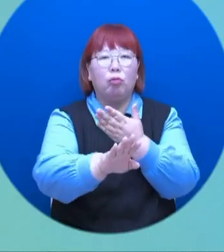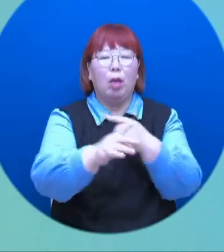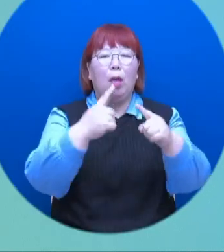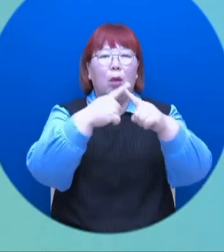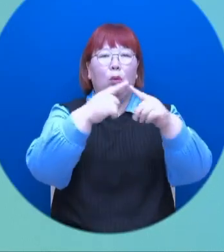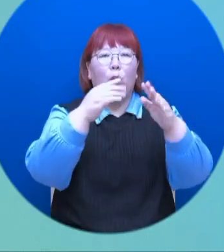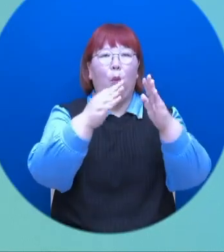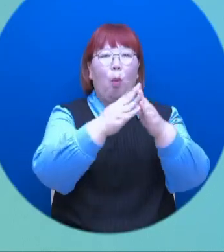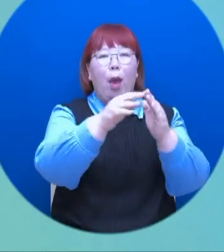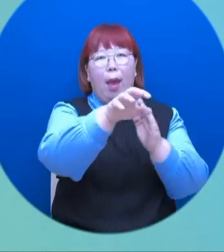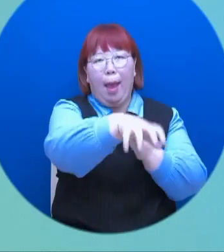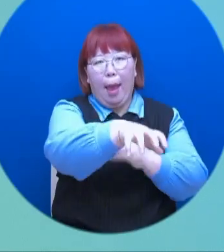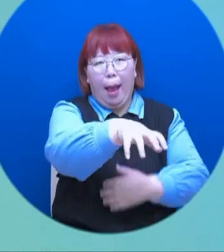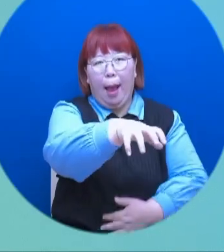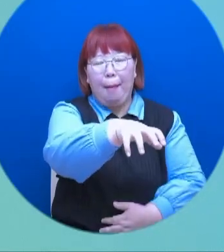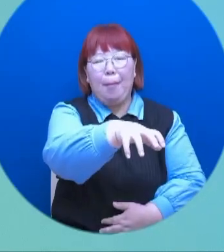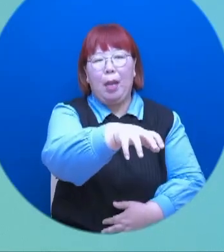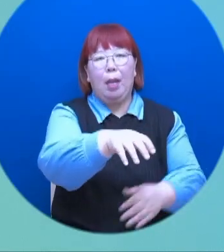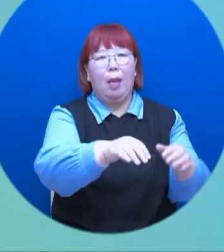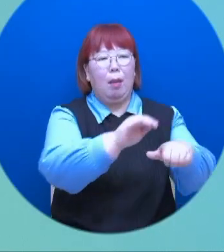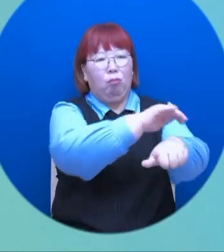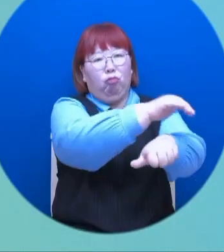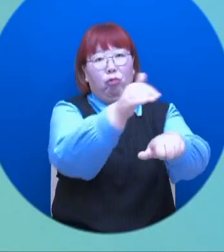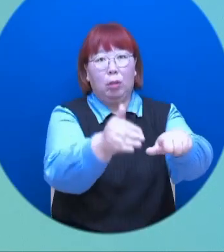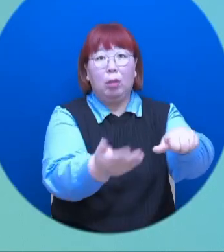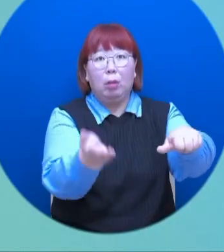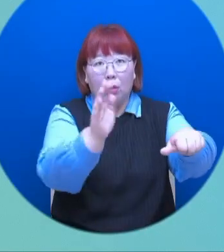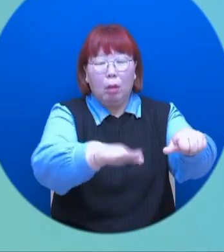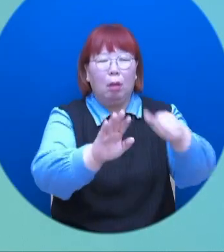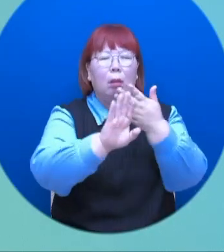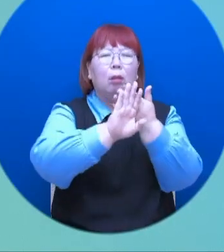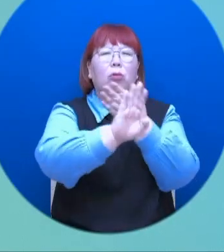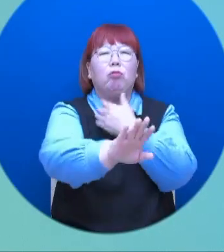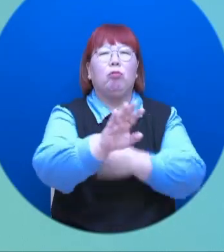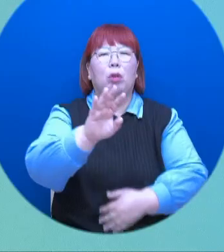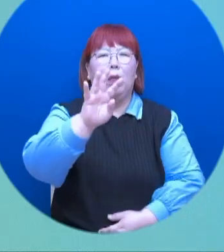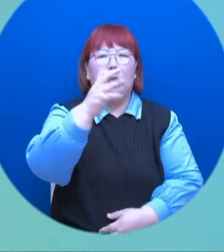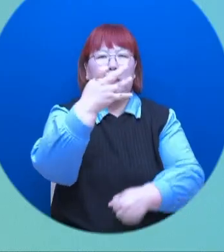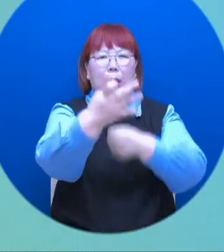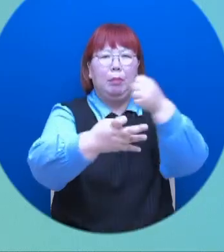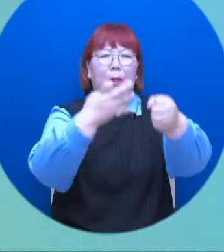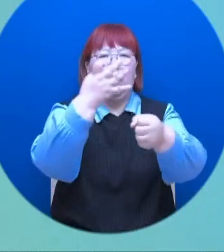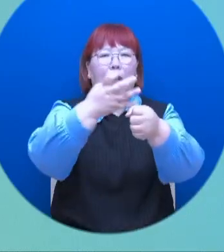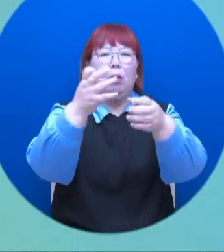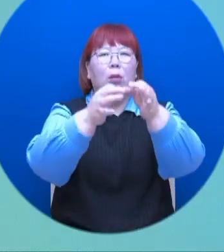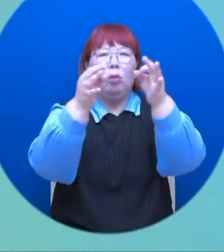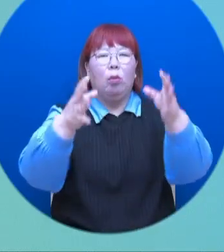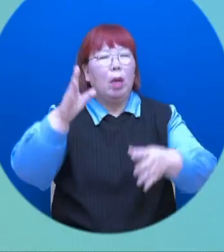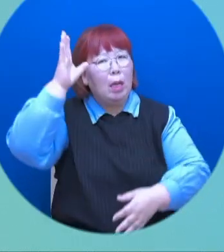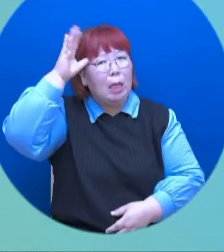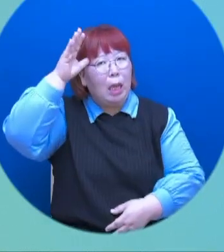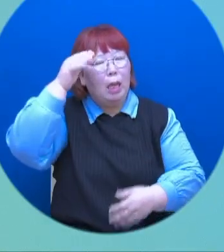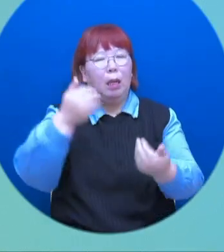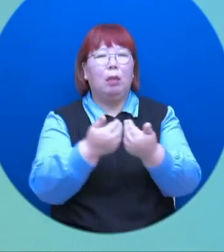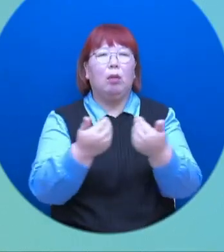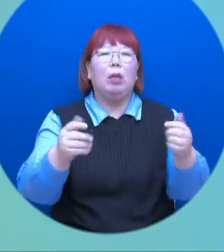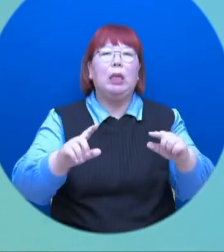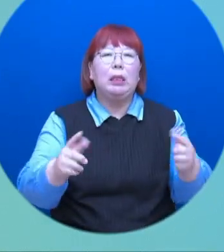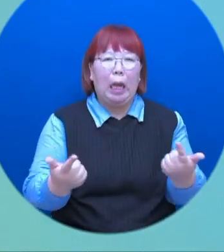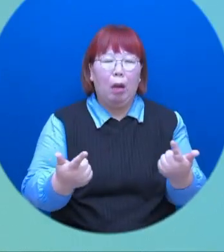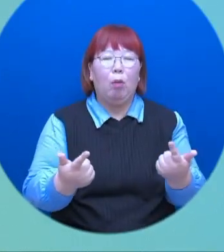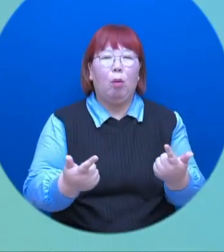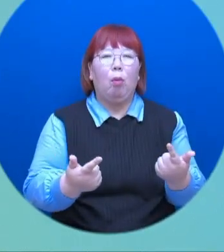무려 14년 동안을 그 무덤 떠나지 않았다는 거예요.